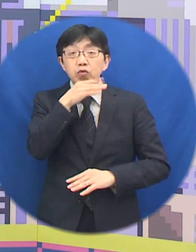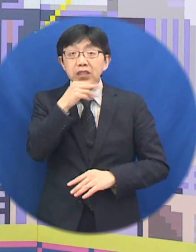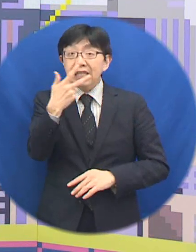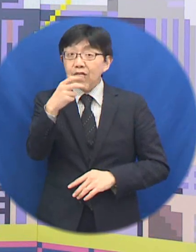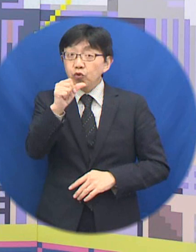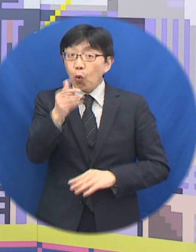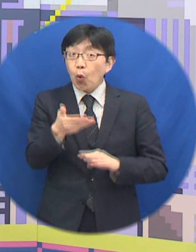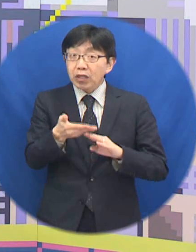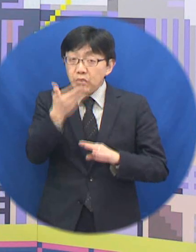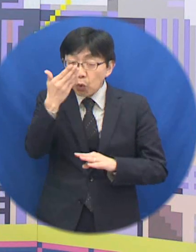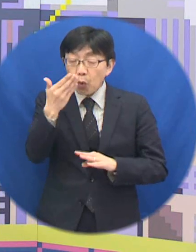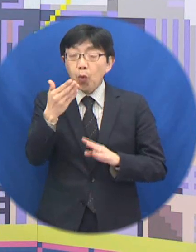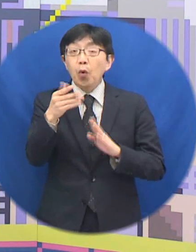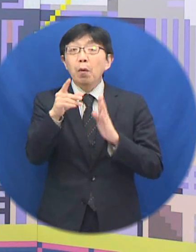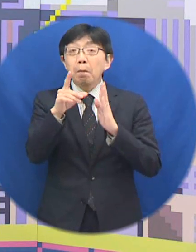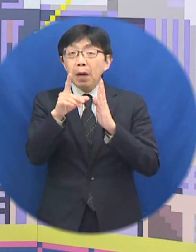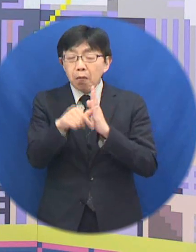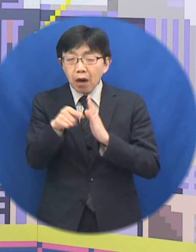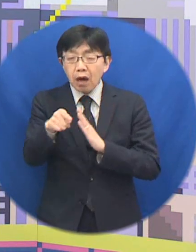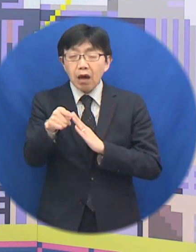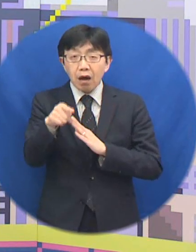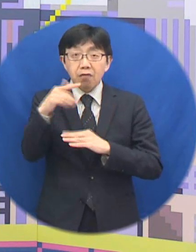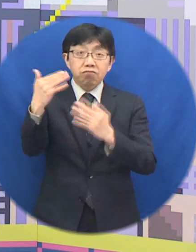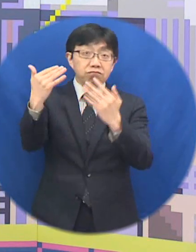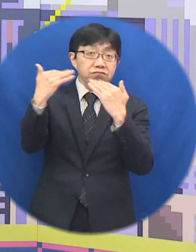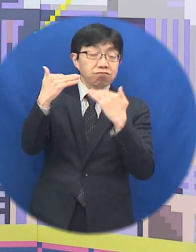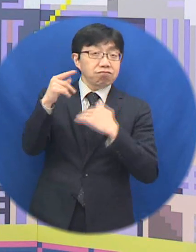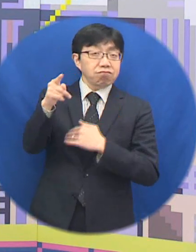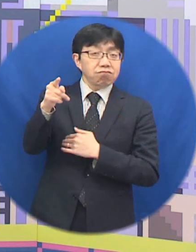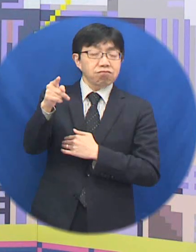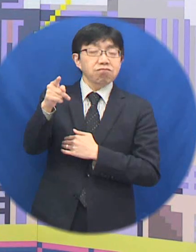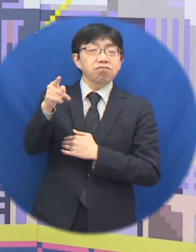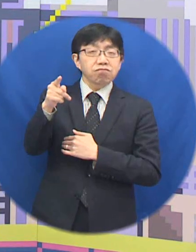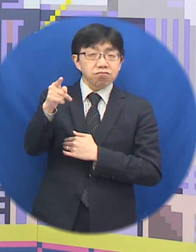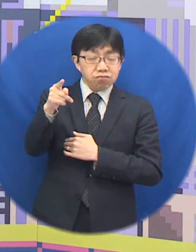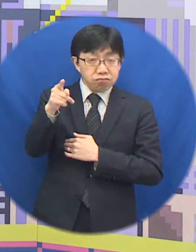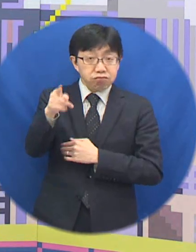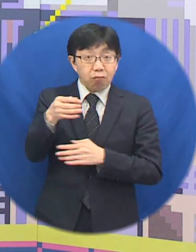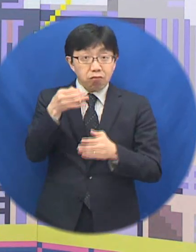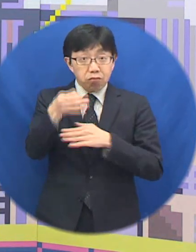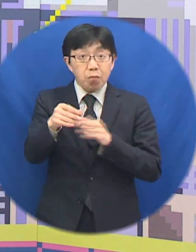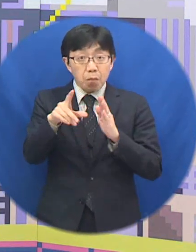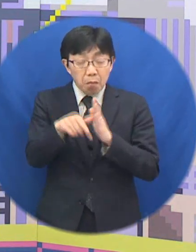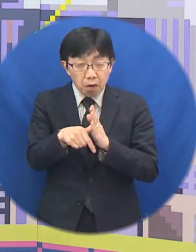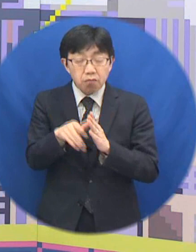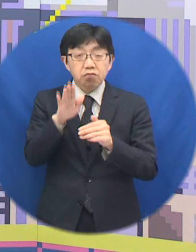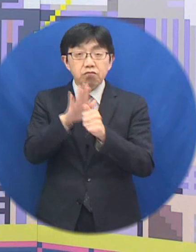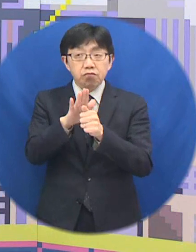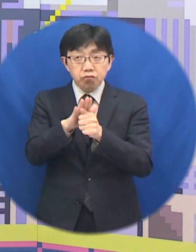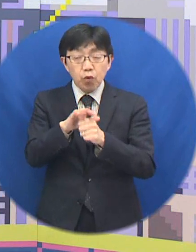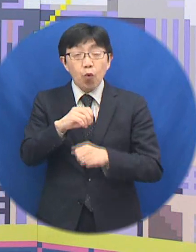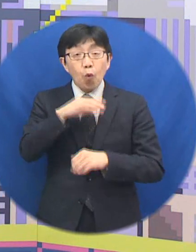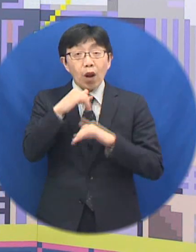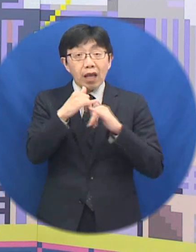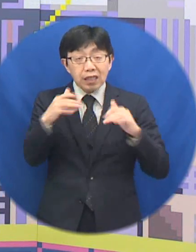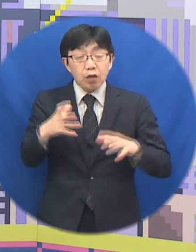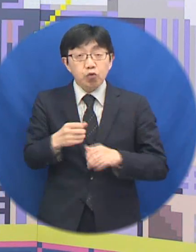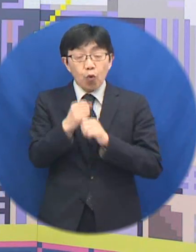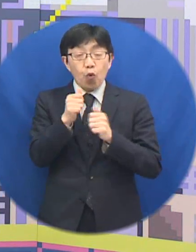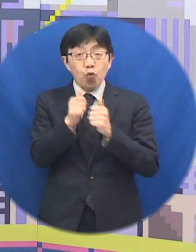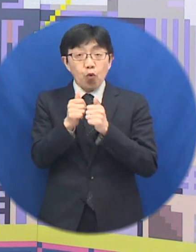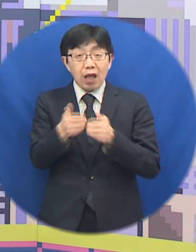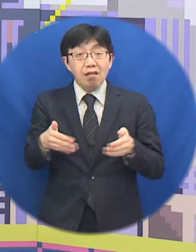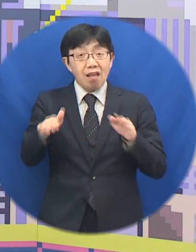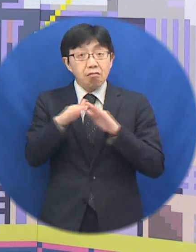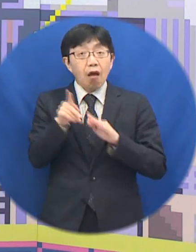方向けにエアコン購入費用の一部の助成事業を行っておりますので、こちらも高齢者総合相談センターにご相談いただければと思います